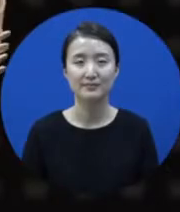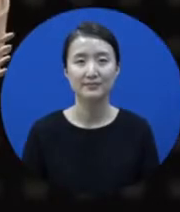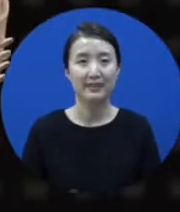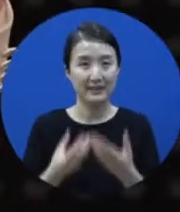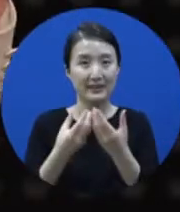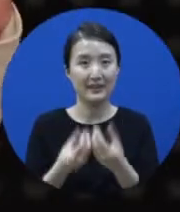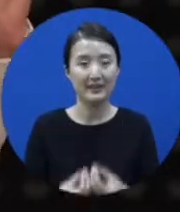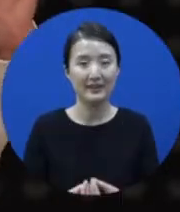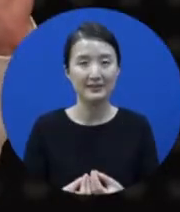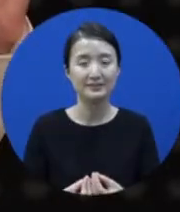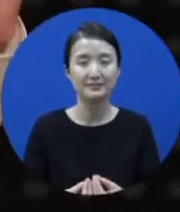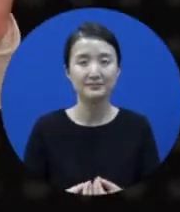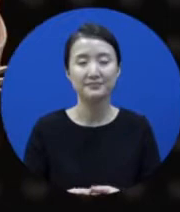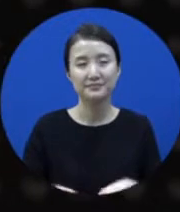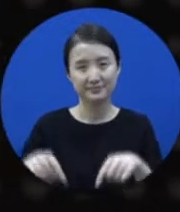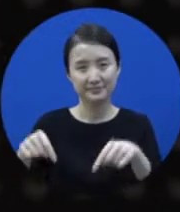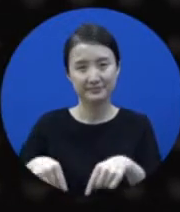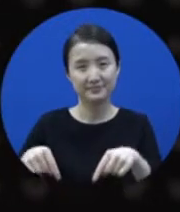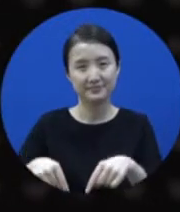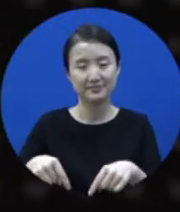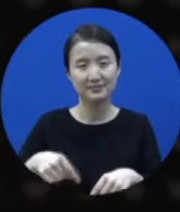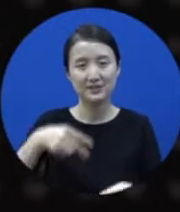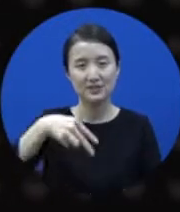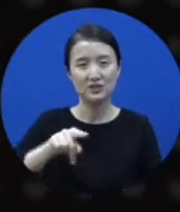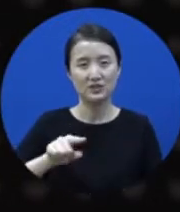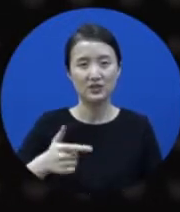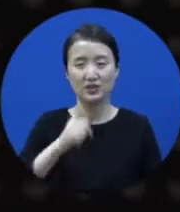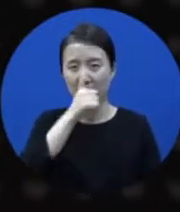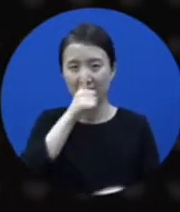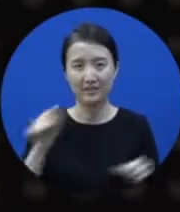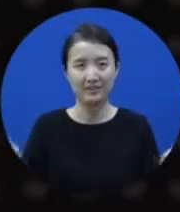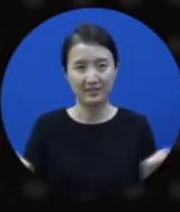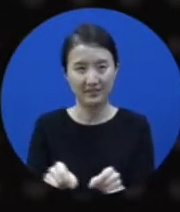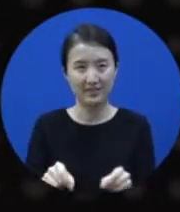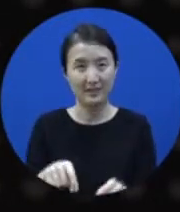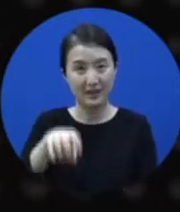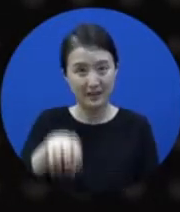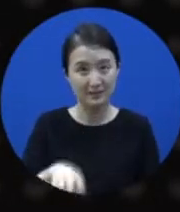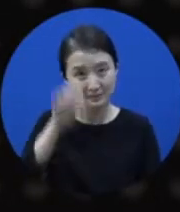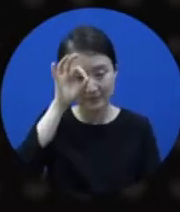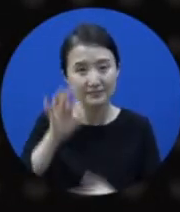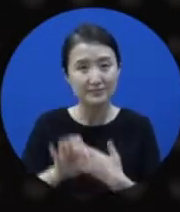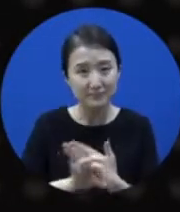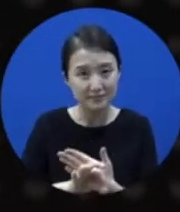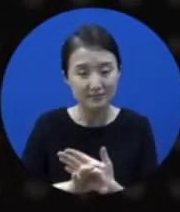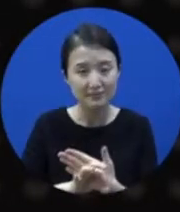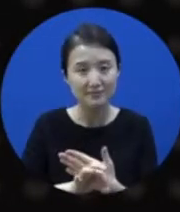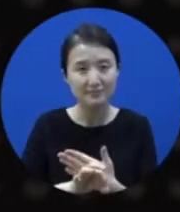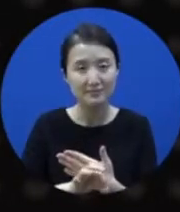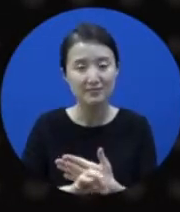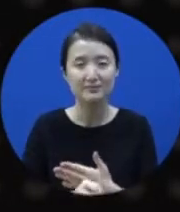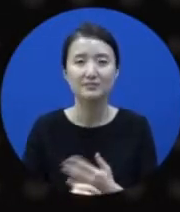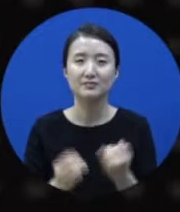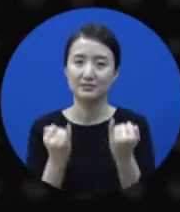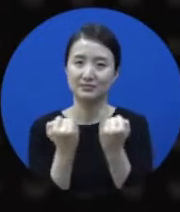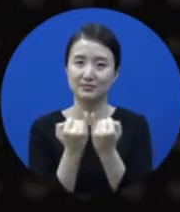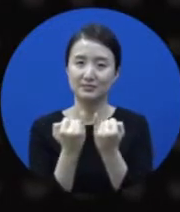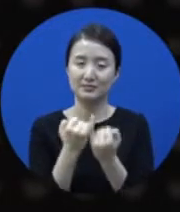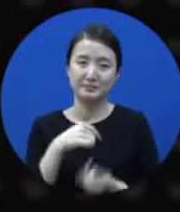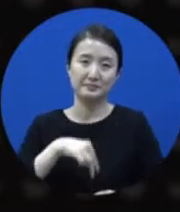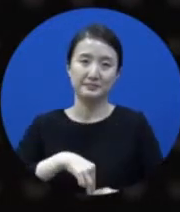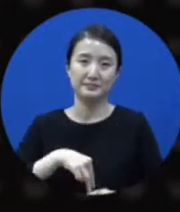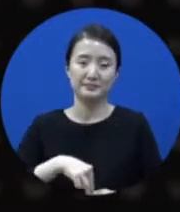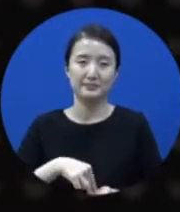그 선을 보는 업체에서요. 그 남녀 선을 이렇게 보잖아요. 그런데 여자들은 어떤